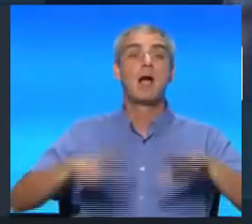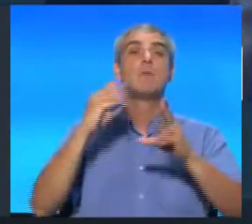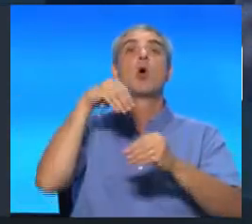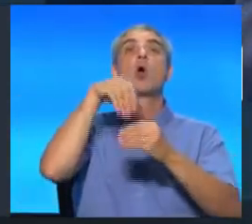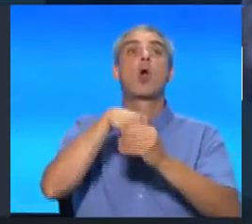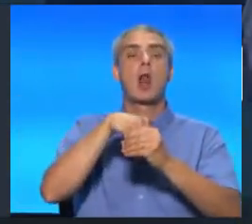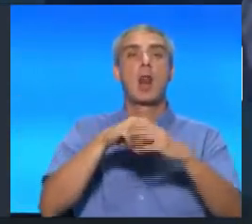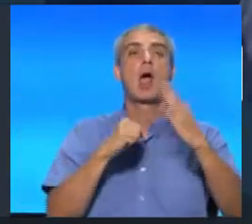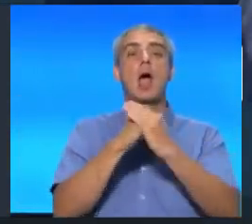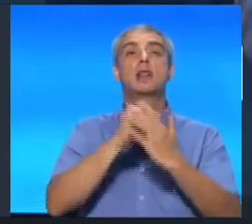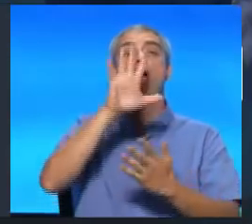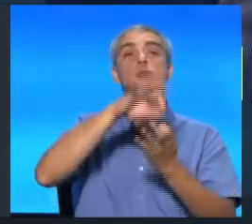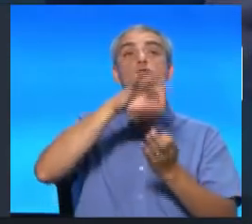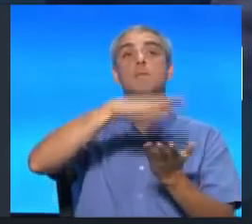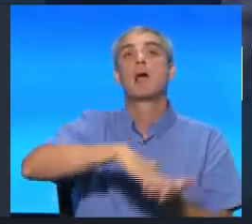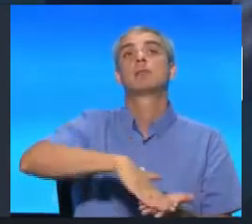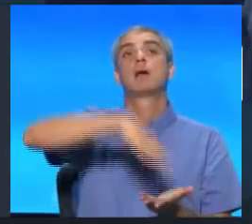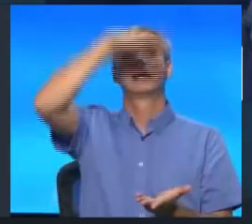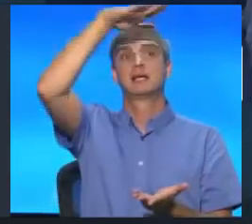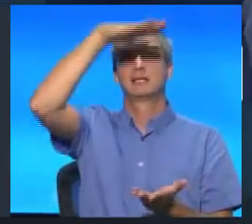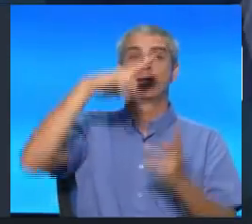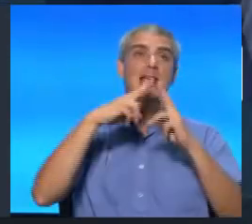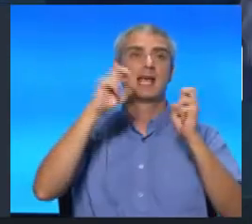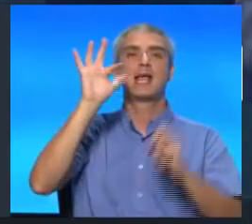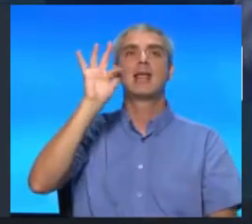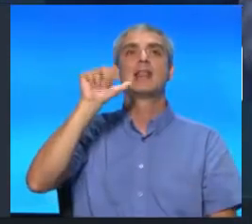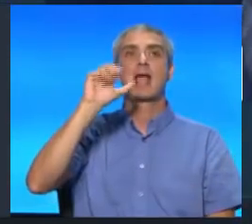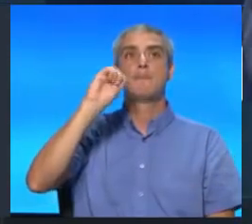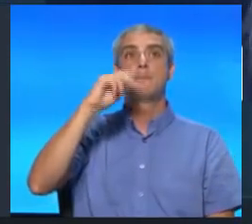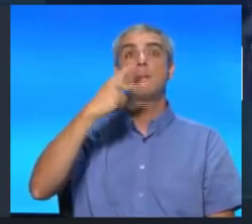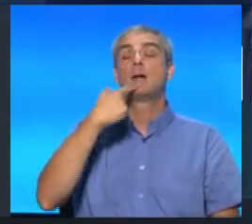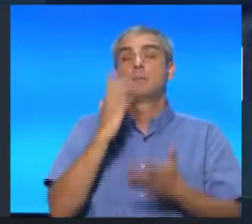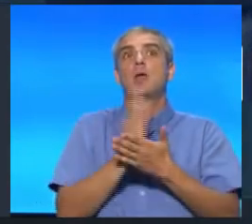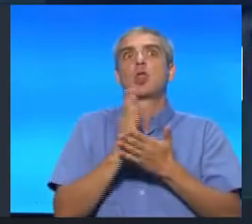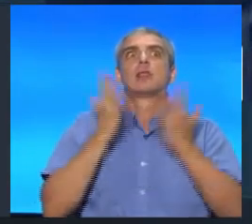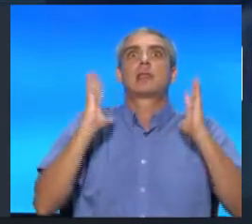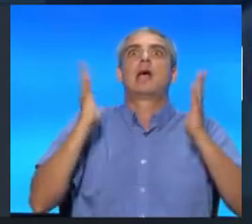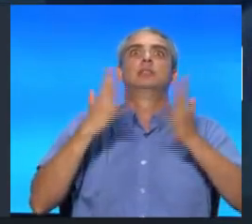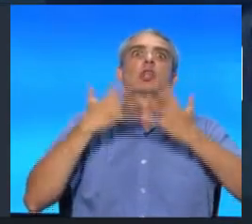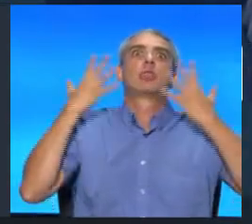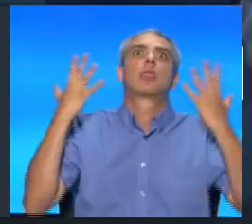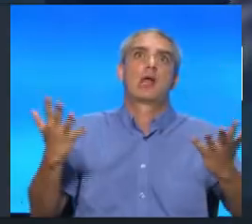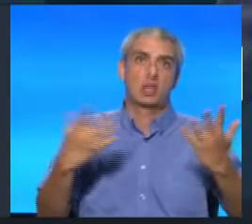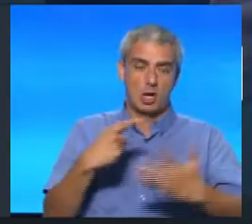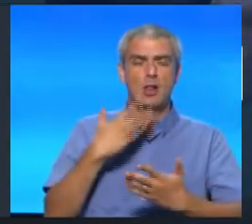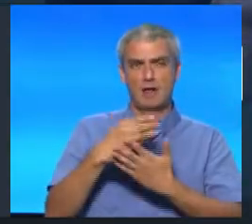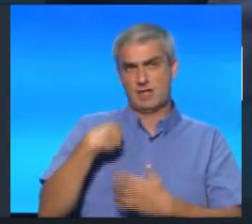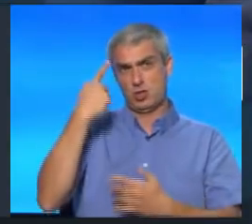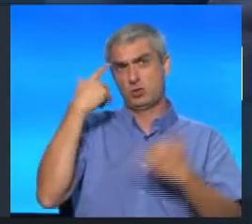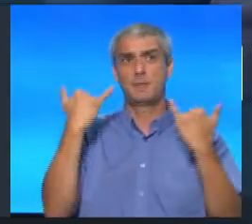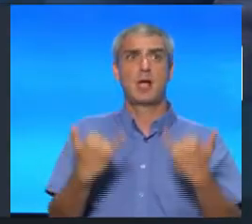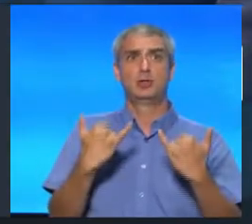עד 5 מטרים באזור העיר טמפה, שמתכוננת לאסון בקנה מידה גדול. אנחנו כבר יודעים בשלב הזה